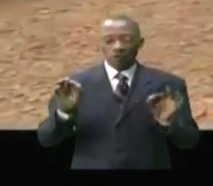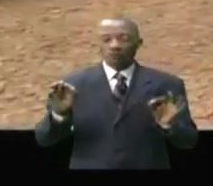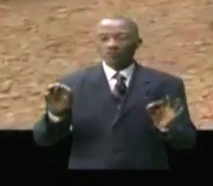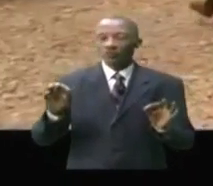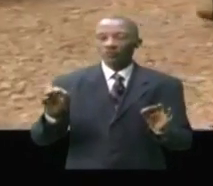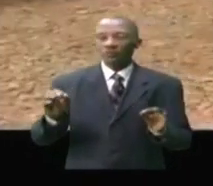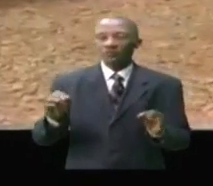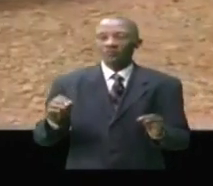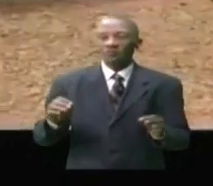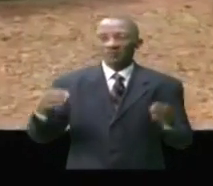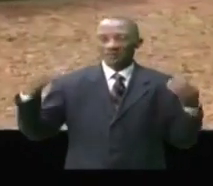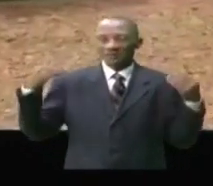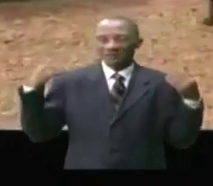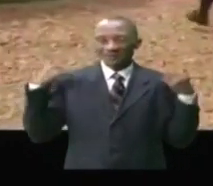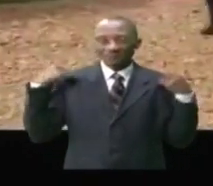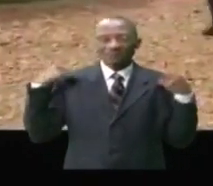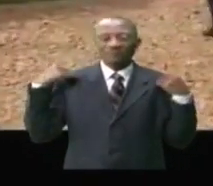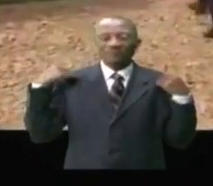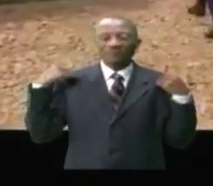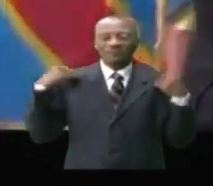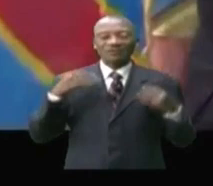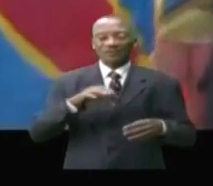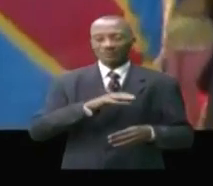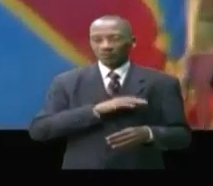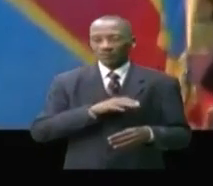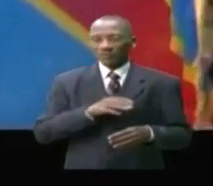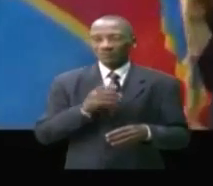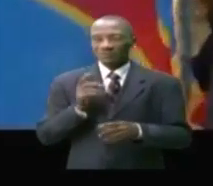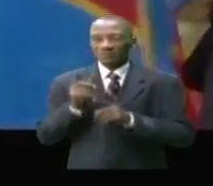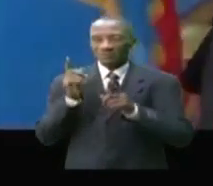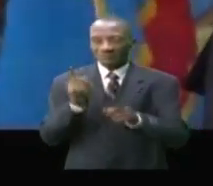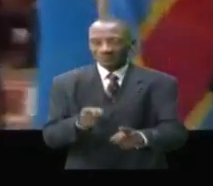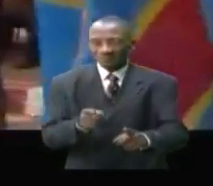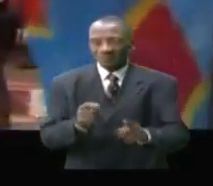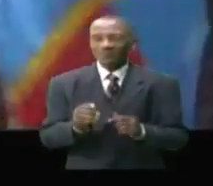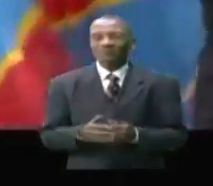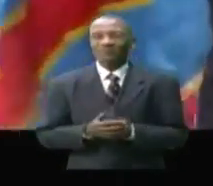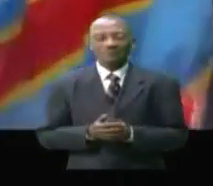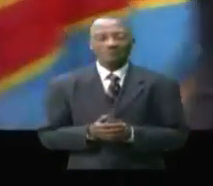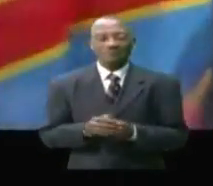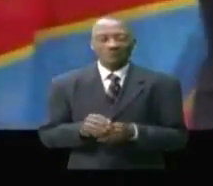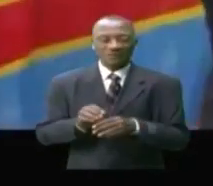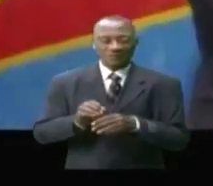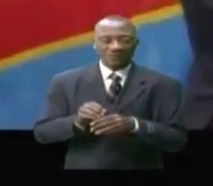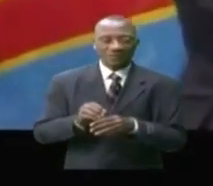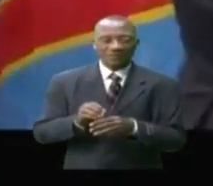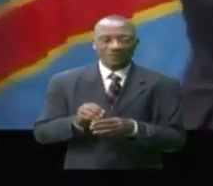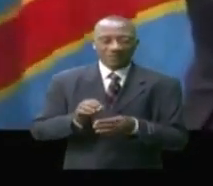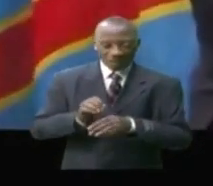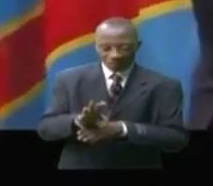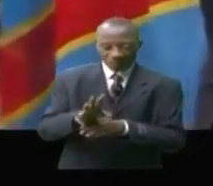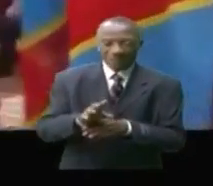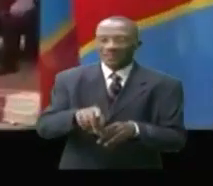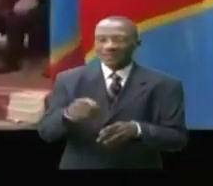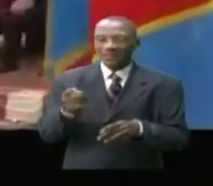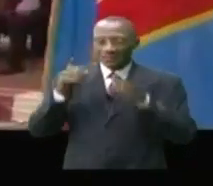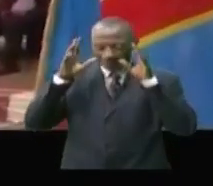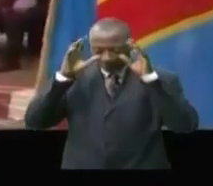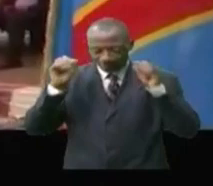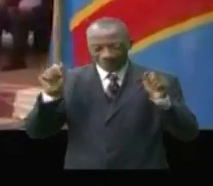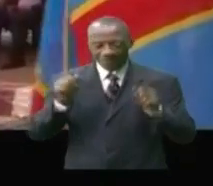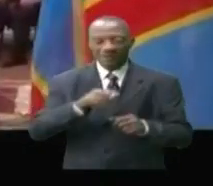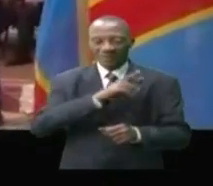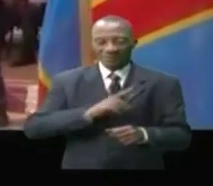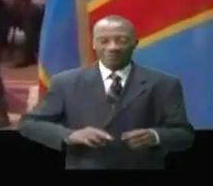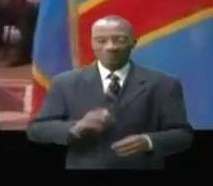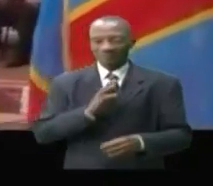jeudi 17 août 2023 au nom du président de la République, chef de l'État, commandant suprême des FARDC, de la PNC et du